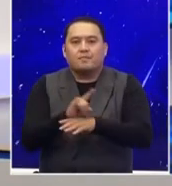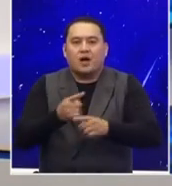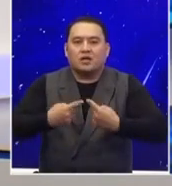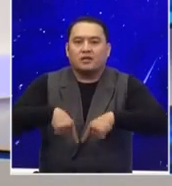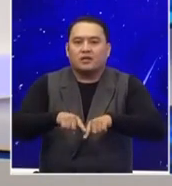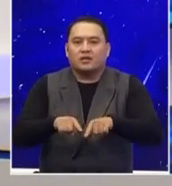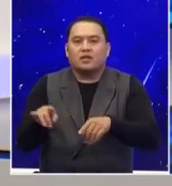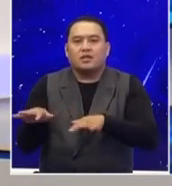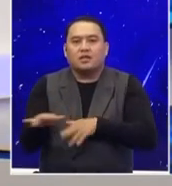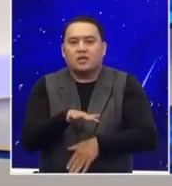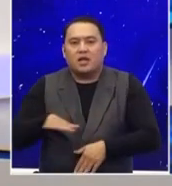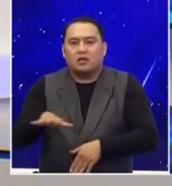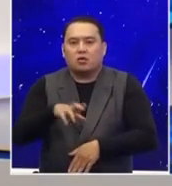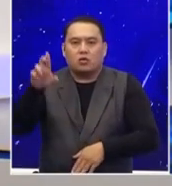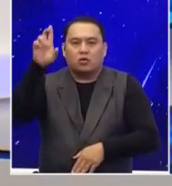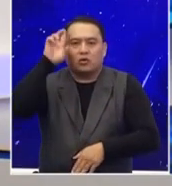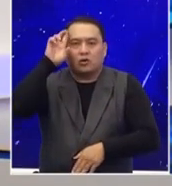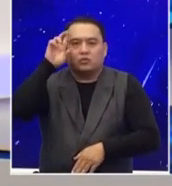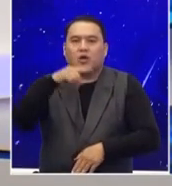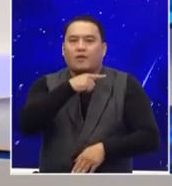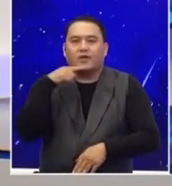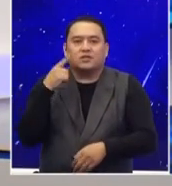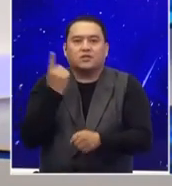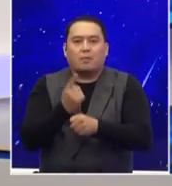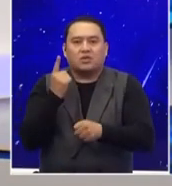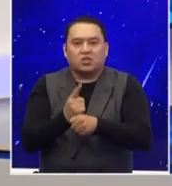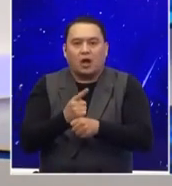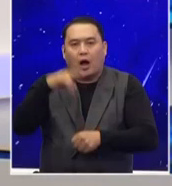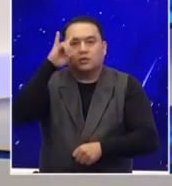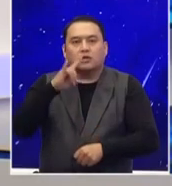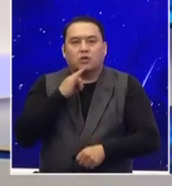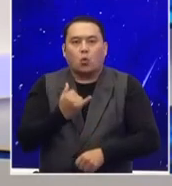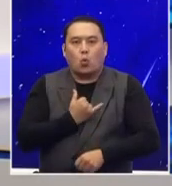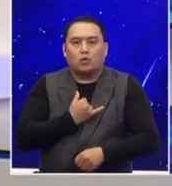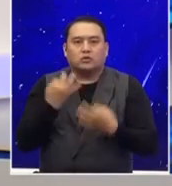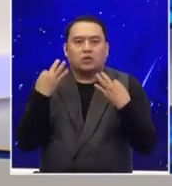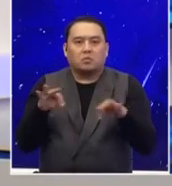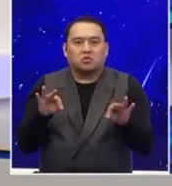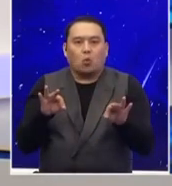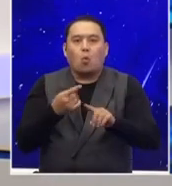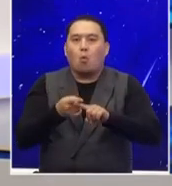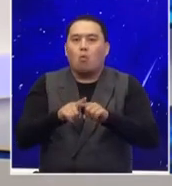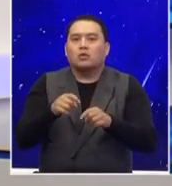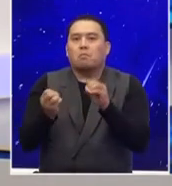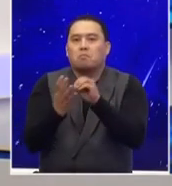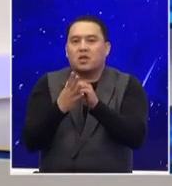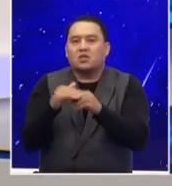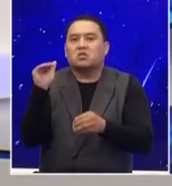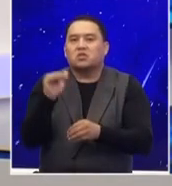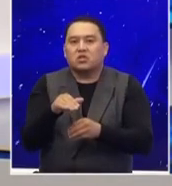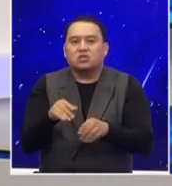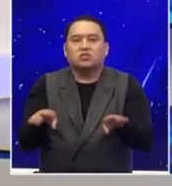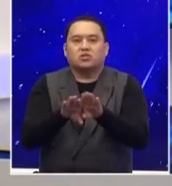их деятельность на территории страны под запретом. В Казахстане же это религиозное течение не запрещено и имеет около 15